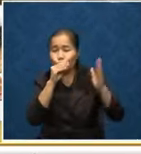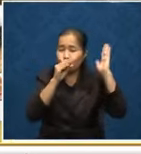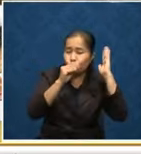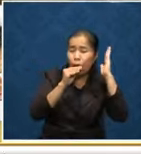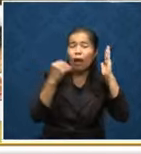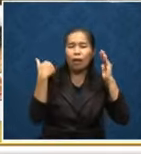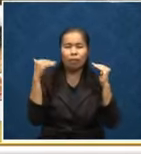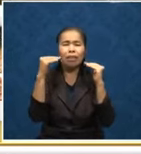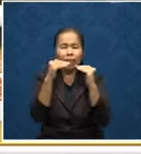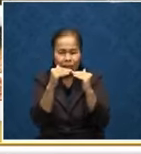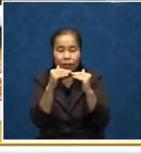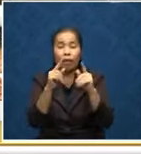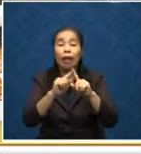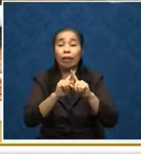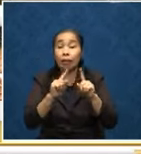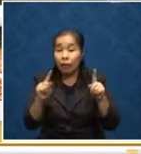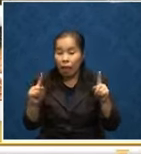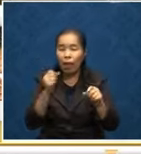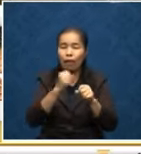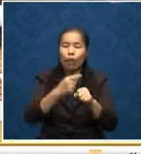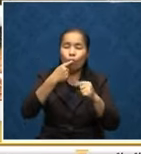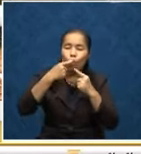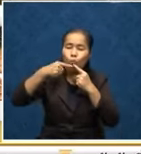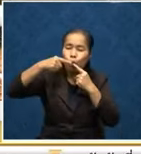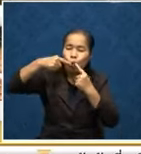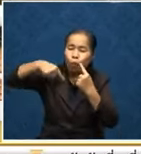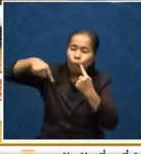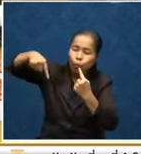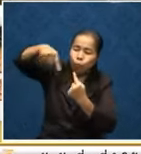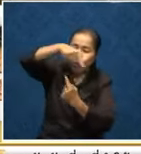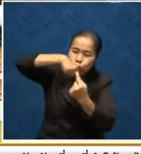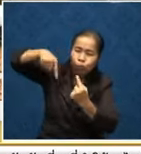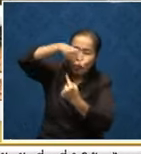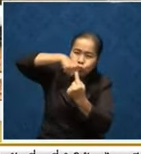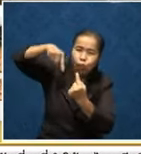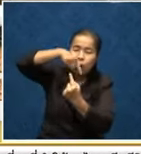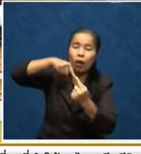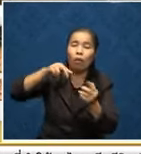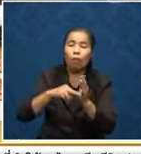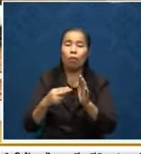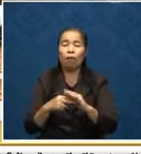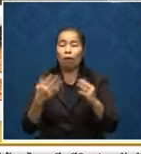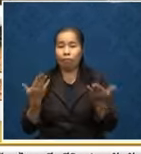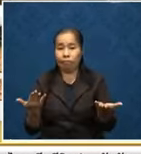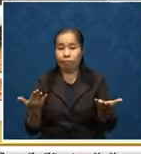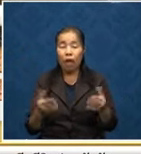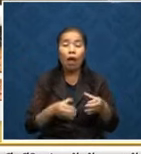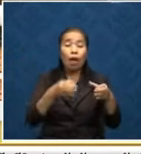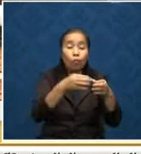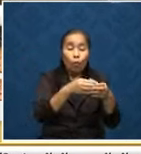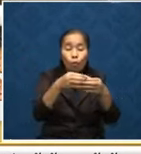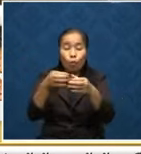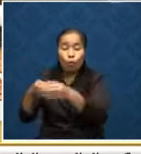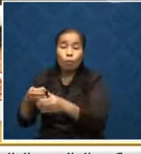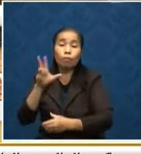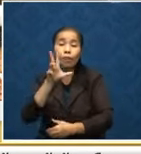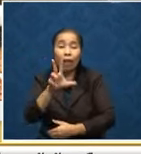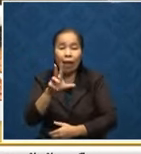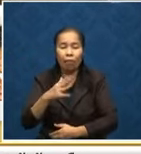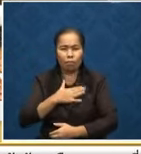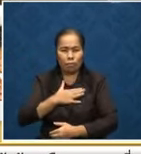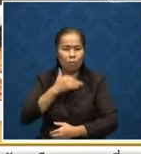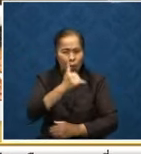นั้นมันนำไปสู่การหยิบยกขึ้นมาถกเถียงในการประชุมวิปทั้ง3ฝ่ายซึ่งผมเข้าประชุ